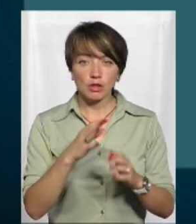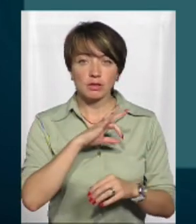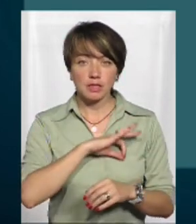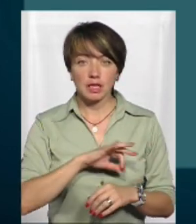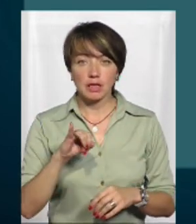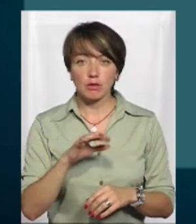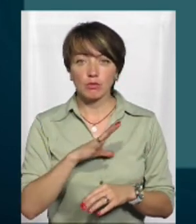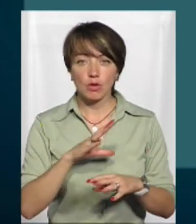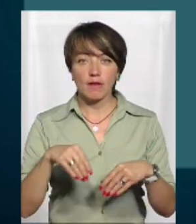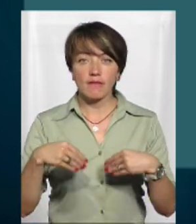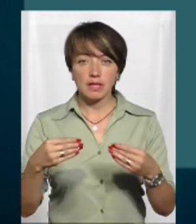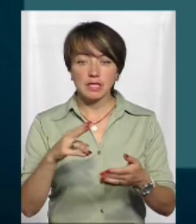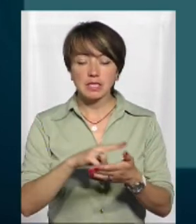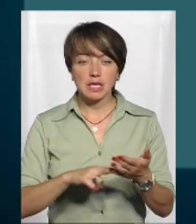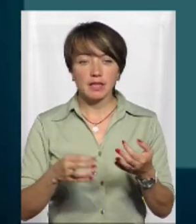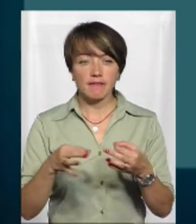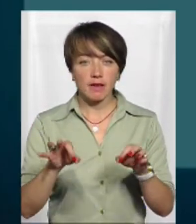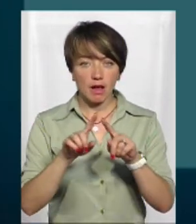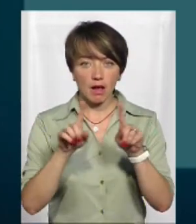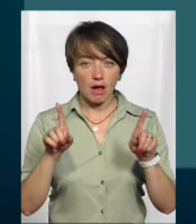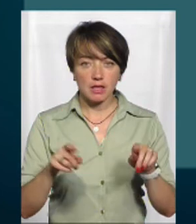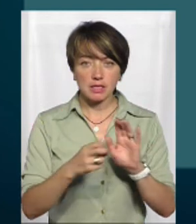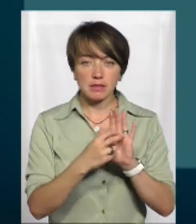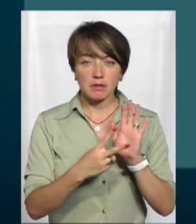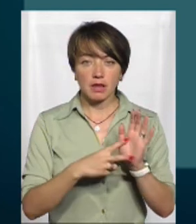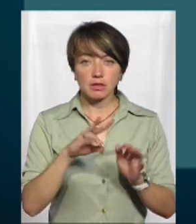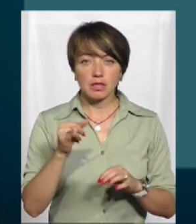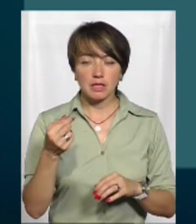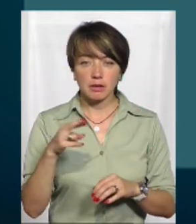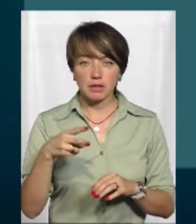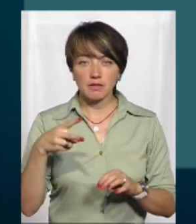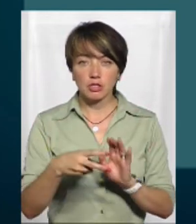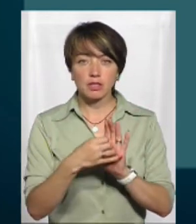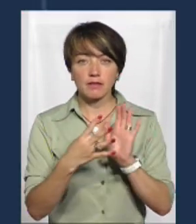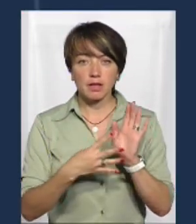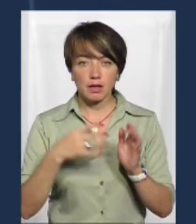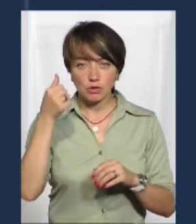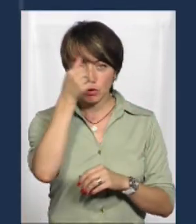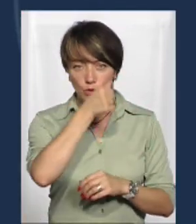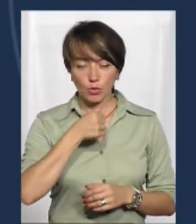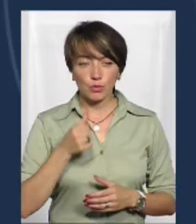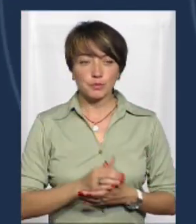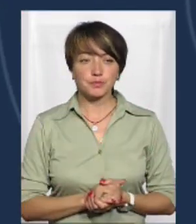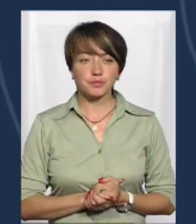та було видано сертифікат від 17 липня 2019 року.